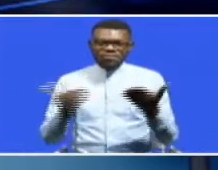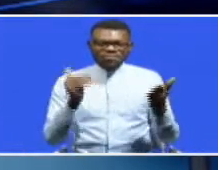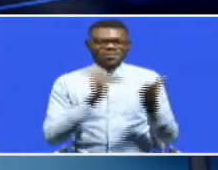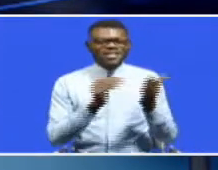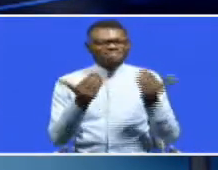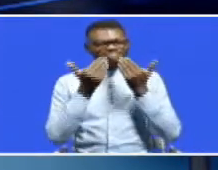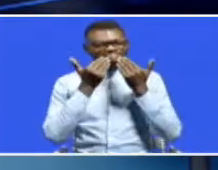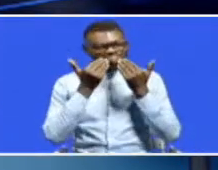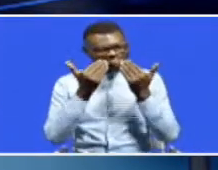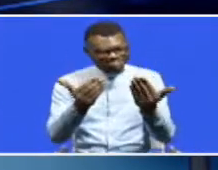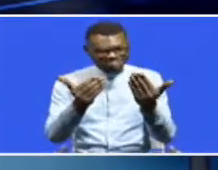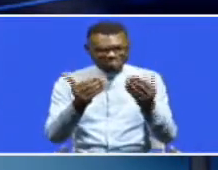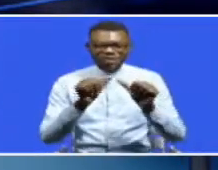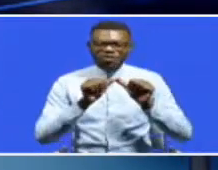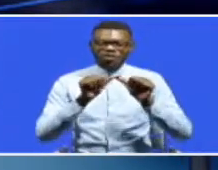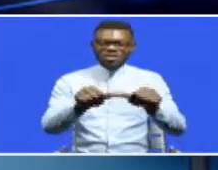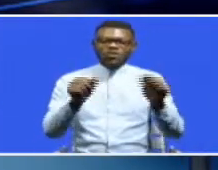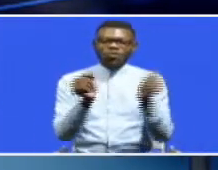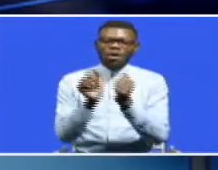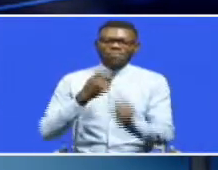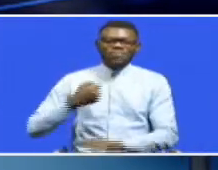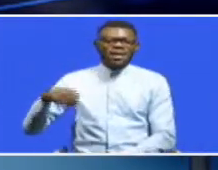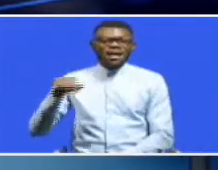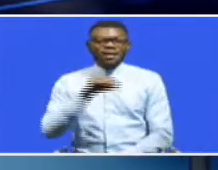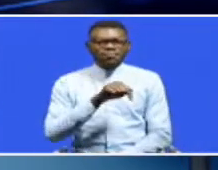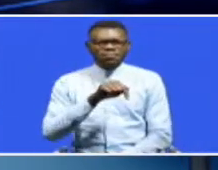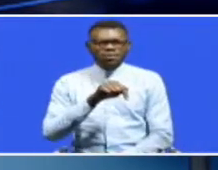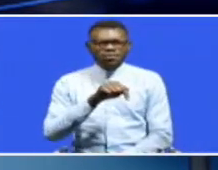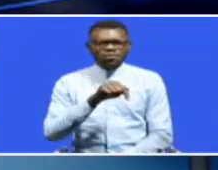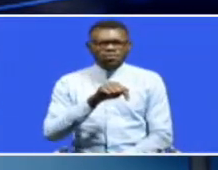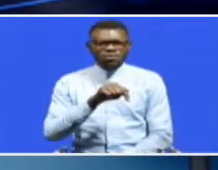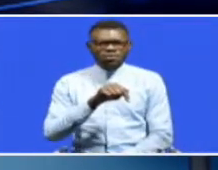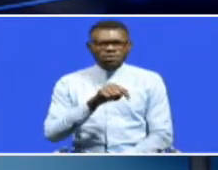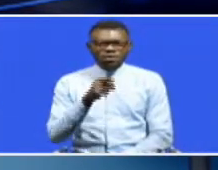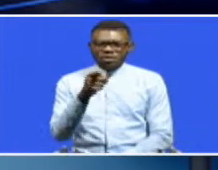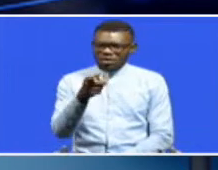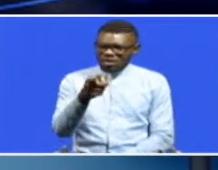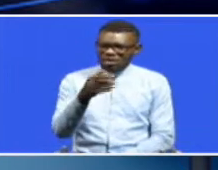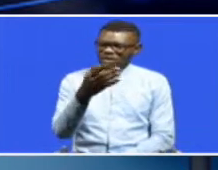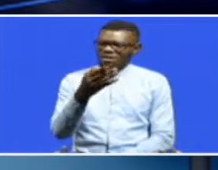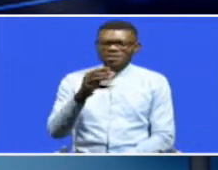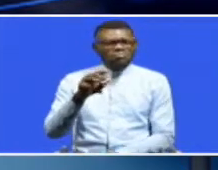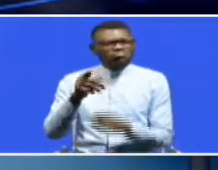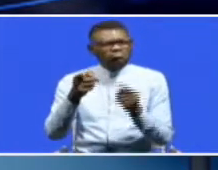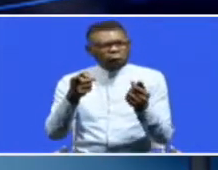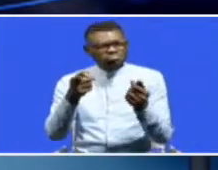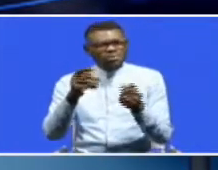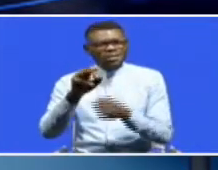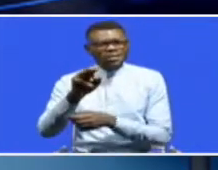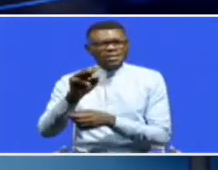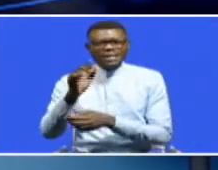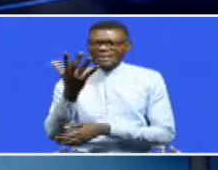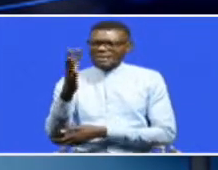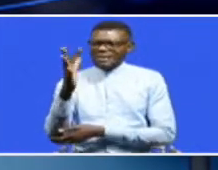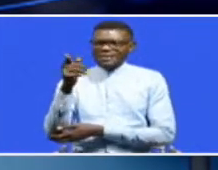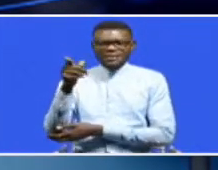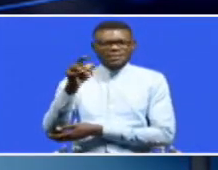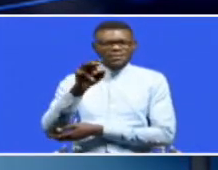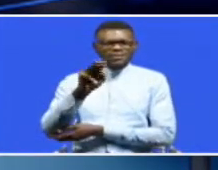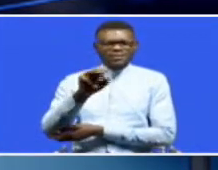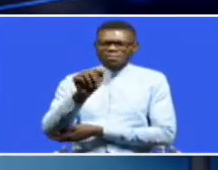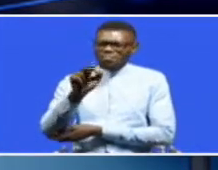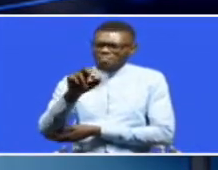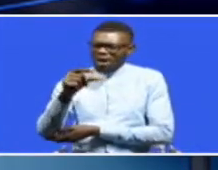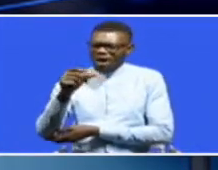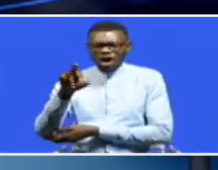Na shukran sana kwa kuendelea kuwa nasi. Mikoko au kipenda mangroves ni mojawapo ya viungo muhimu vya mfumo wa